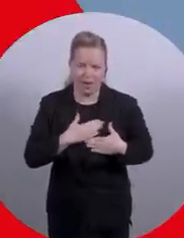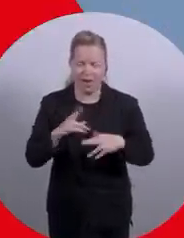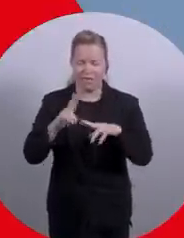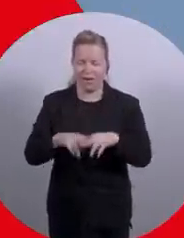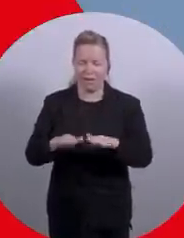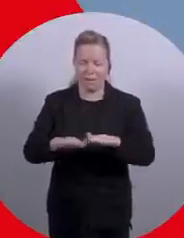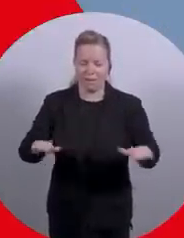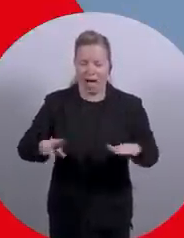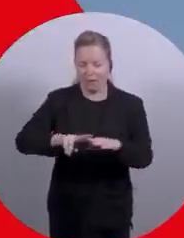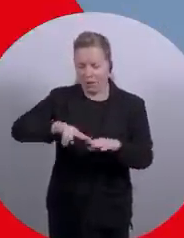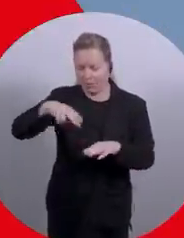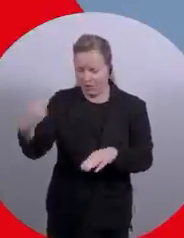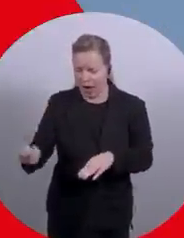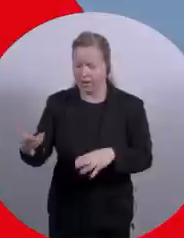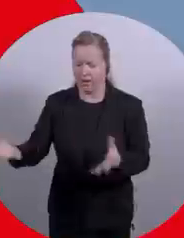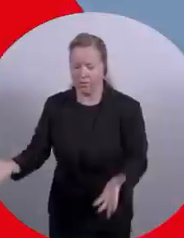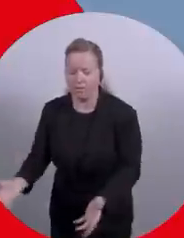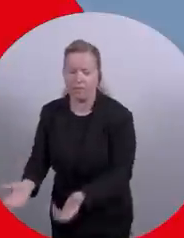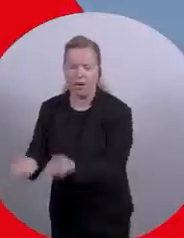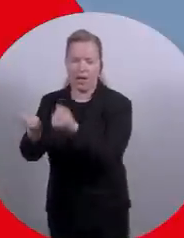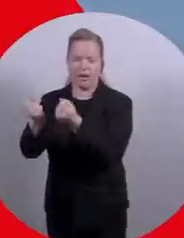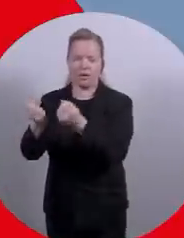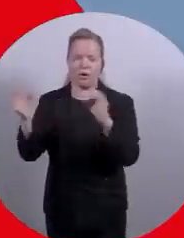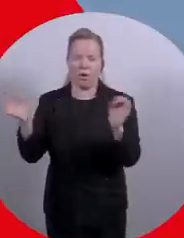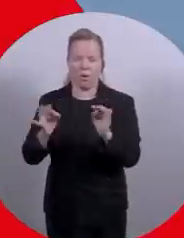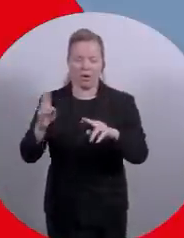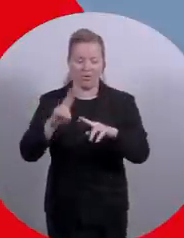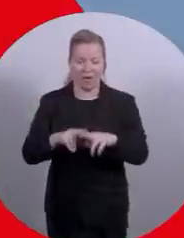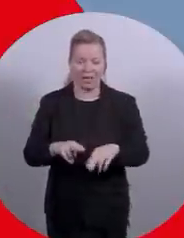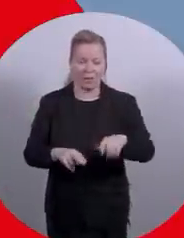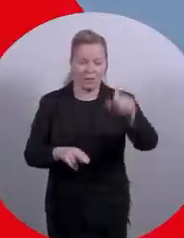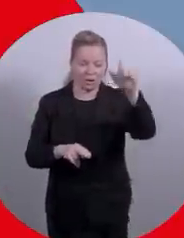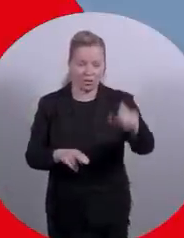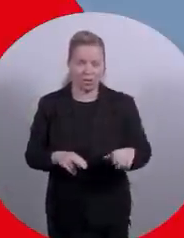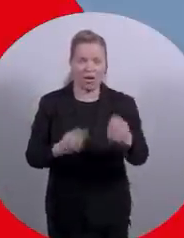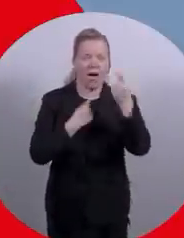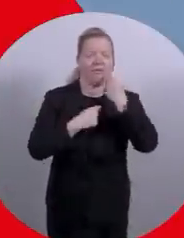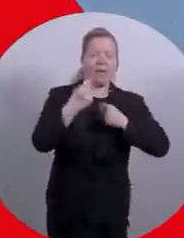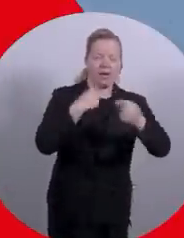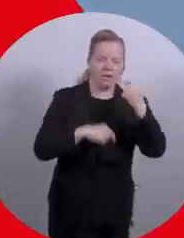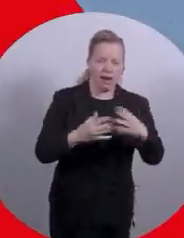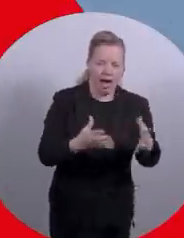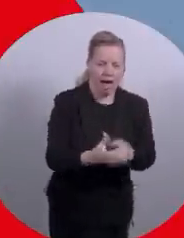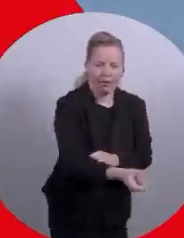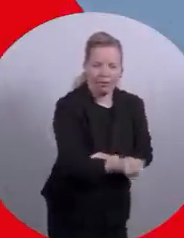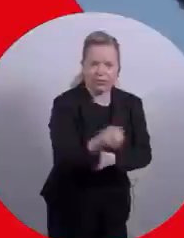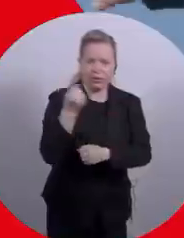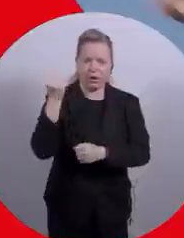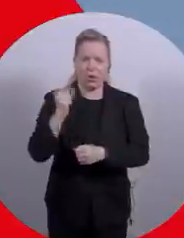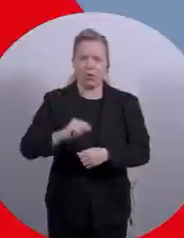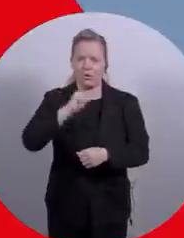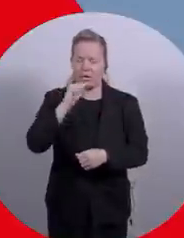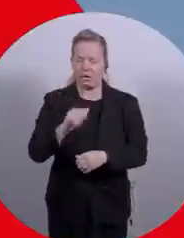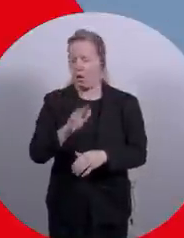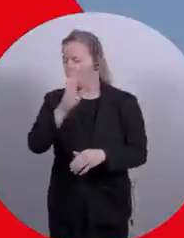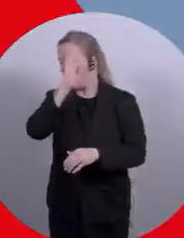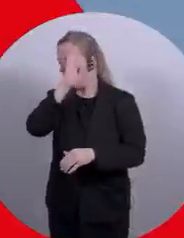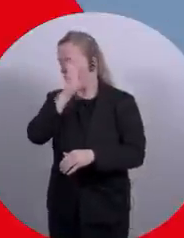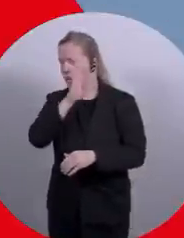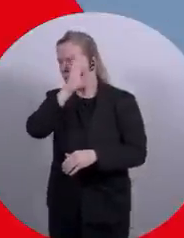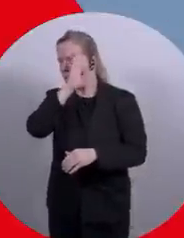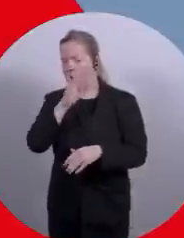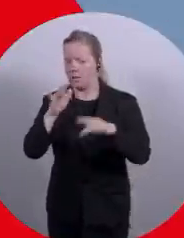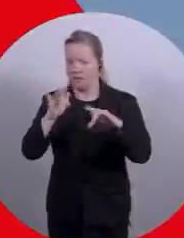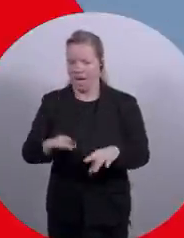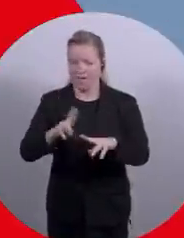Parkbank glaube kugelt wenn man jemanden handrecht von ertrinkt und nett sie weggezirkt und wenn man jemanden aufwirft stolpert und nicht wegzuschauen man